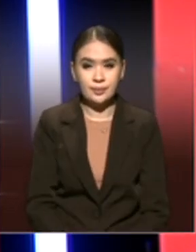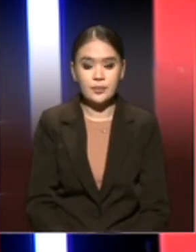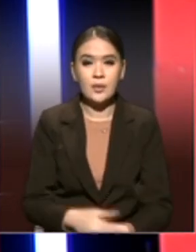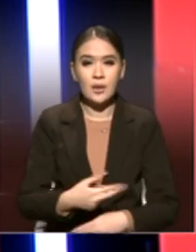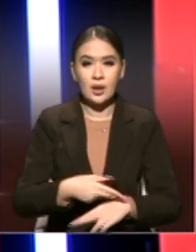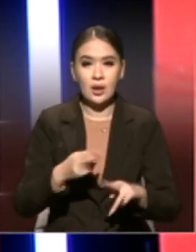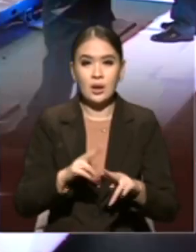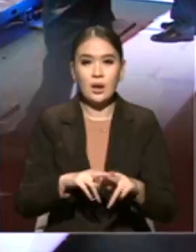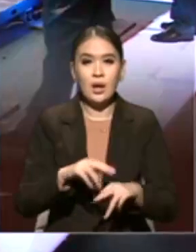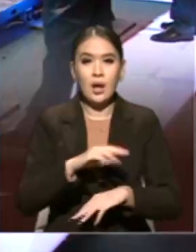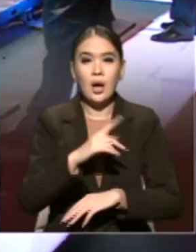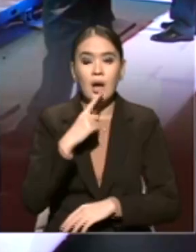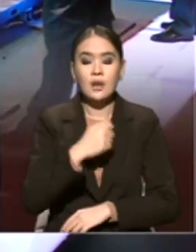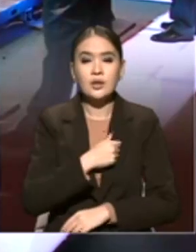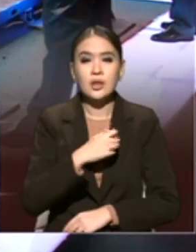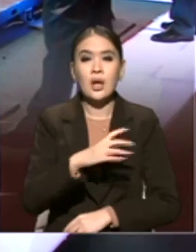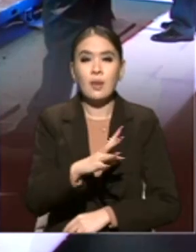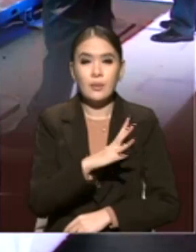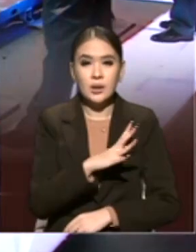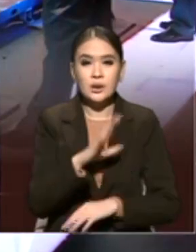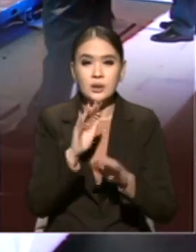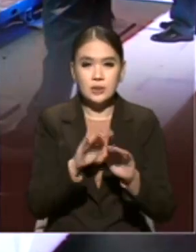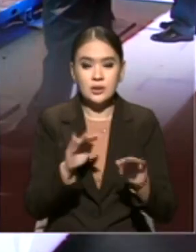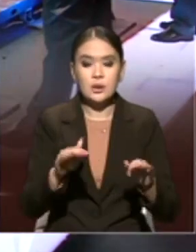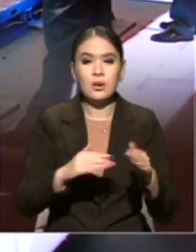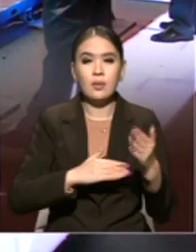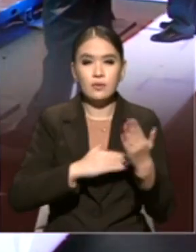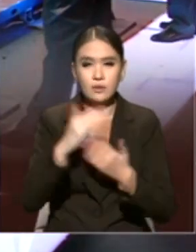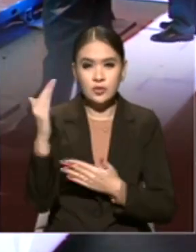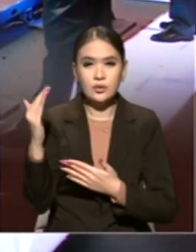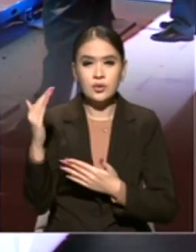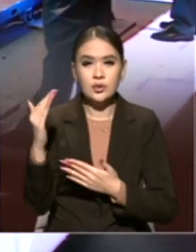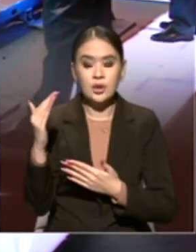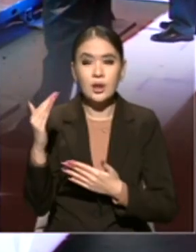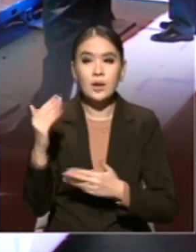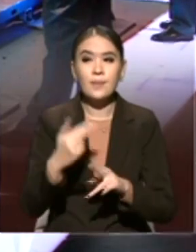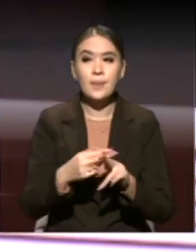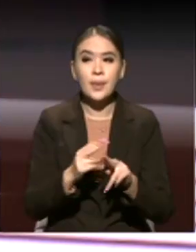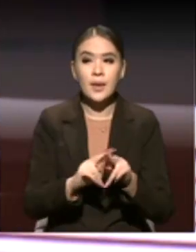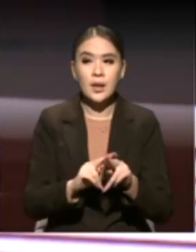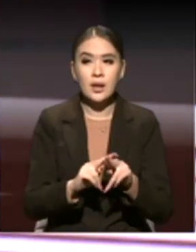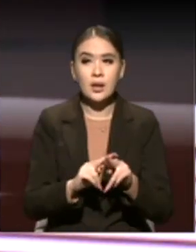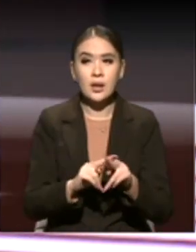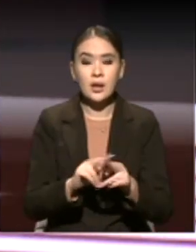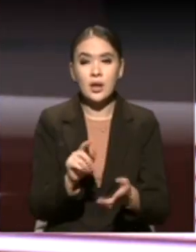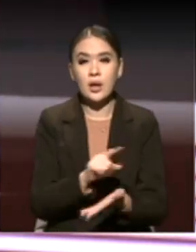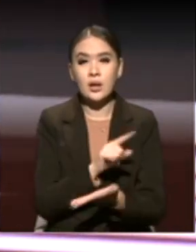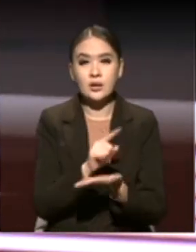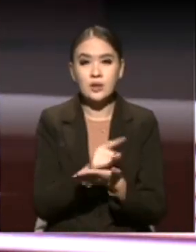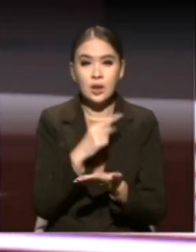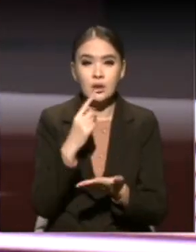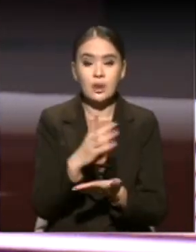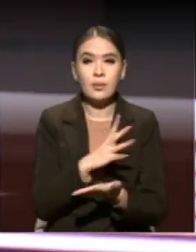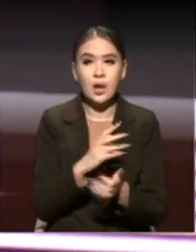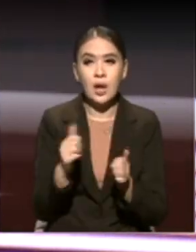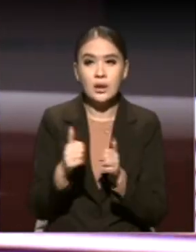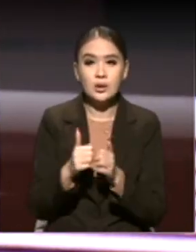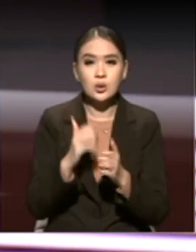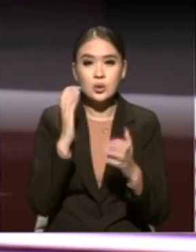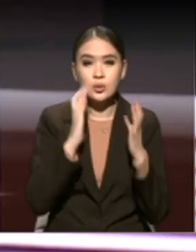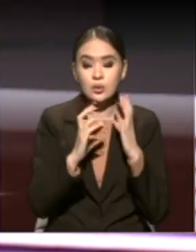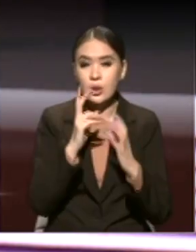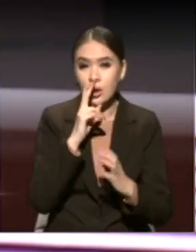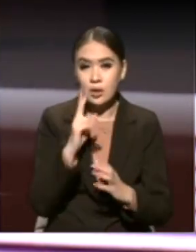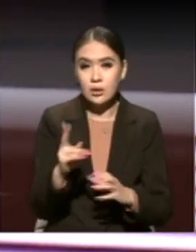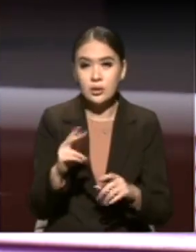келген әрине олар деңгейі жоғары. Енді ол әрине енді қалай қасындағы студенттерге қалай